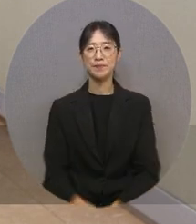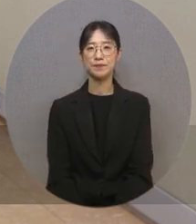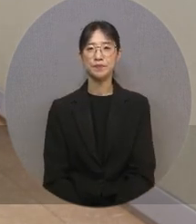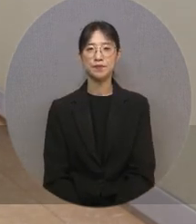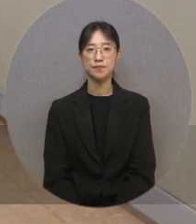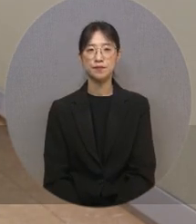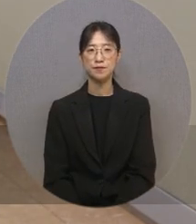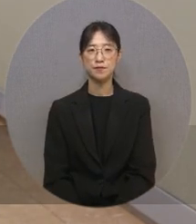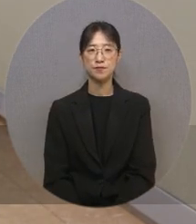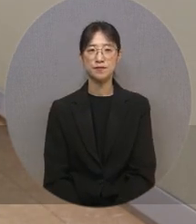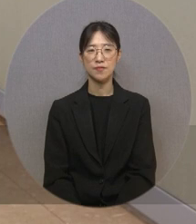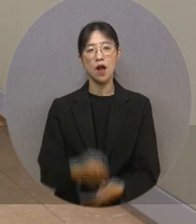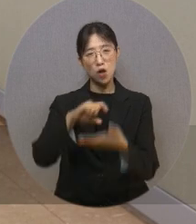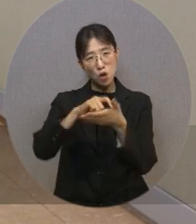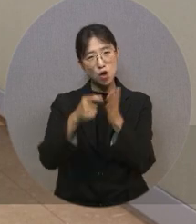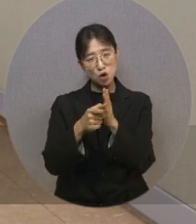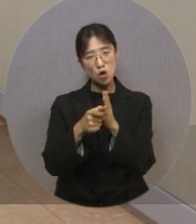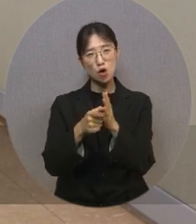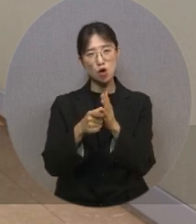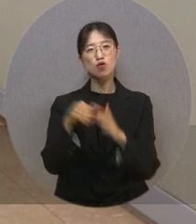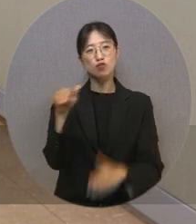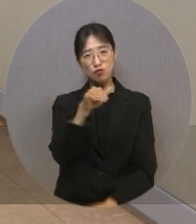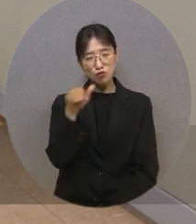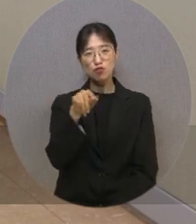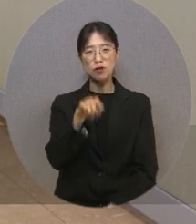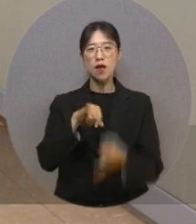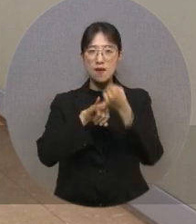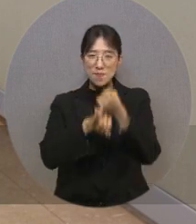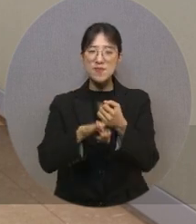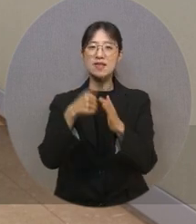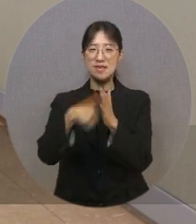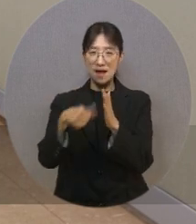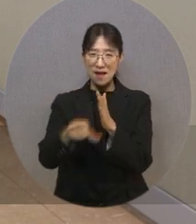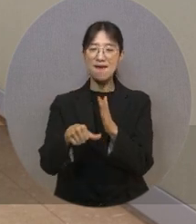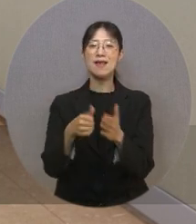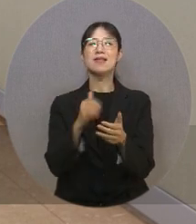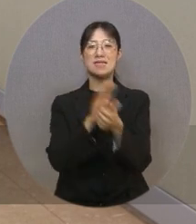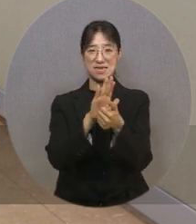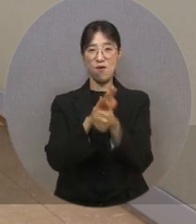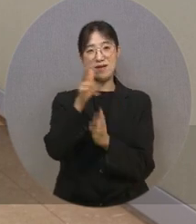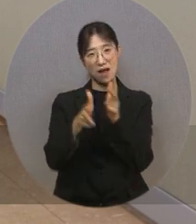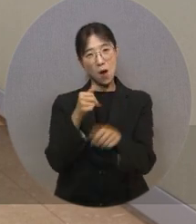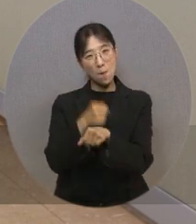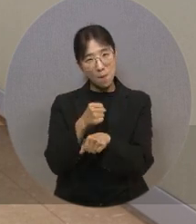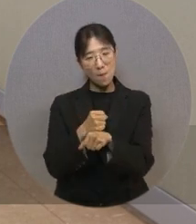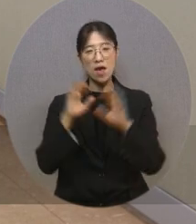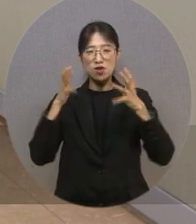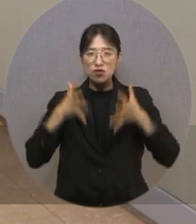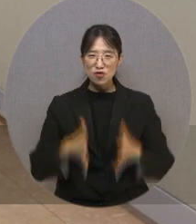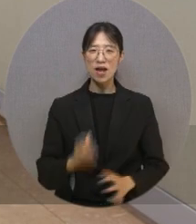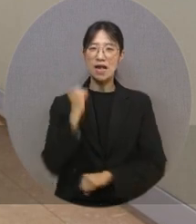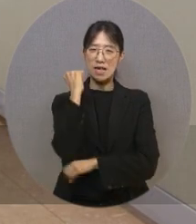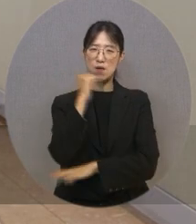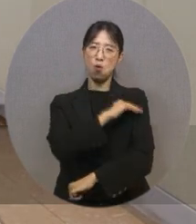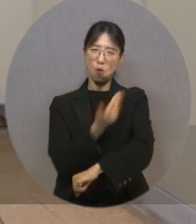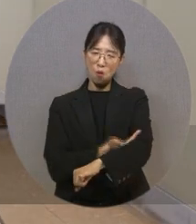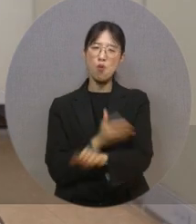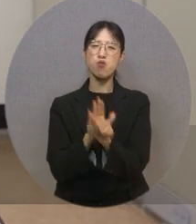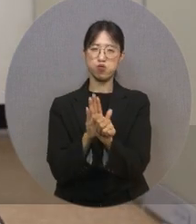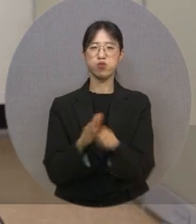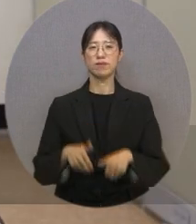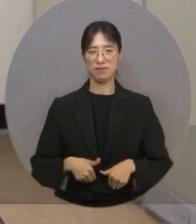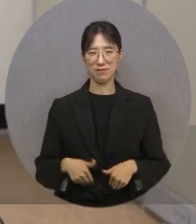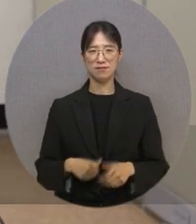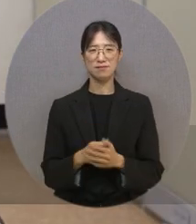있습니다. 적정 수준의 육아 필수품 지원 사업을 함으로써 출산 기본권이 강화되었으면 좋겠습니다.